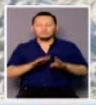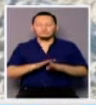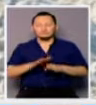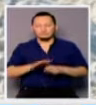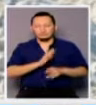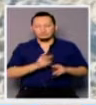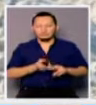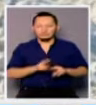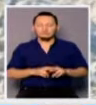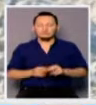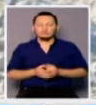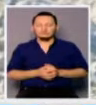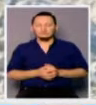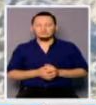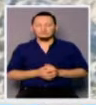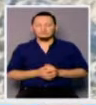жатыр. Осы